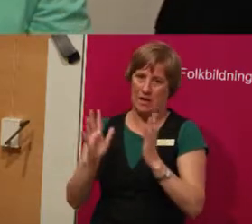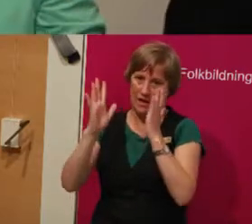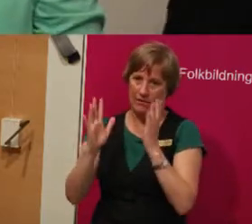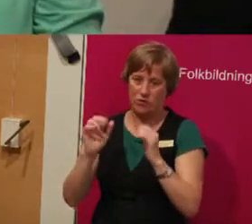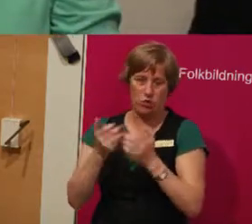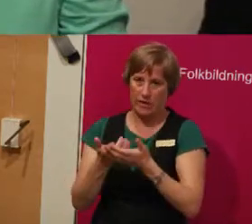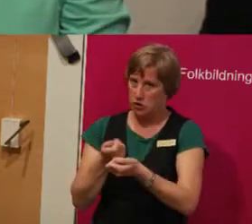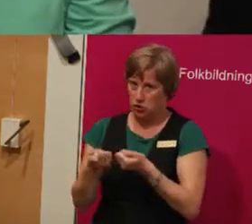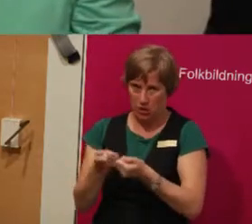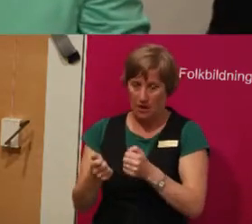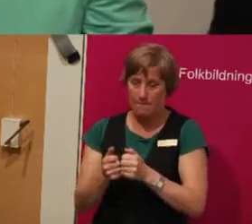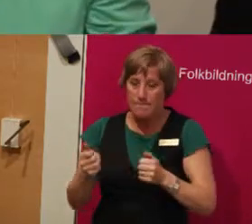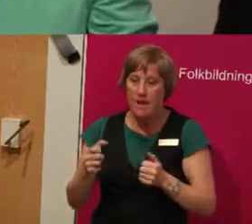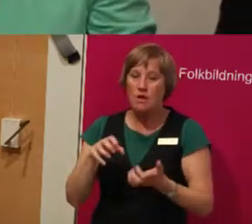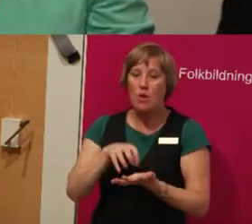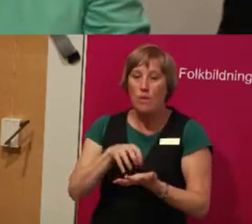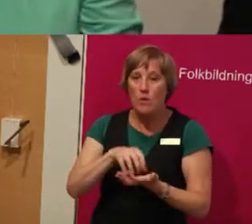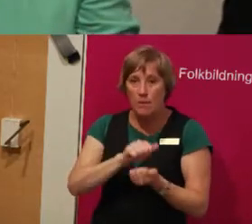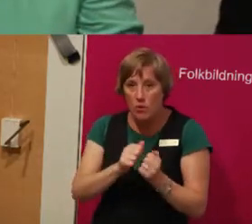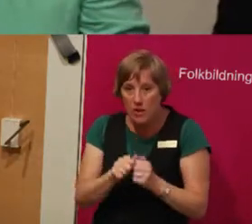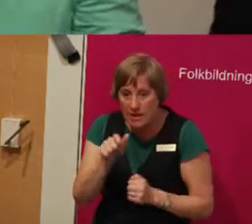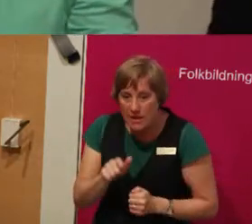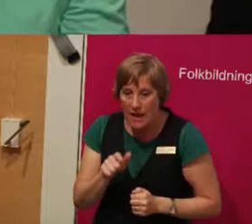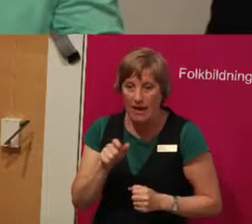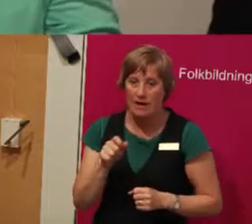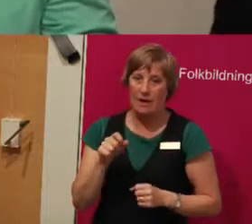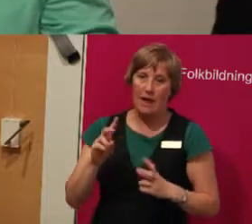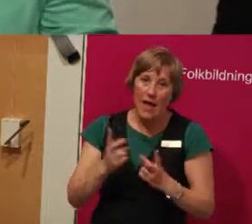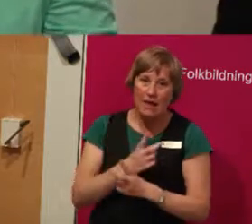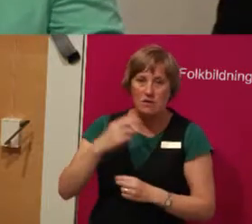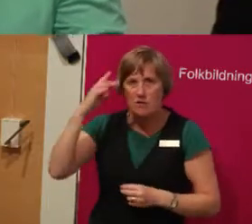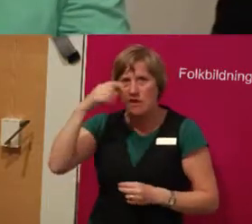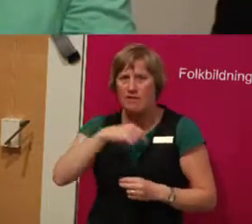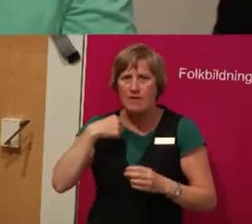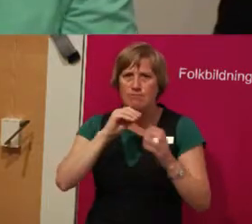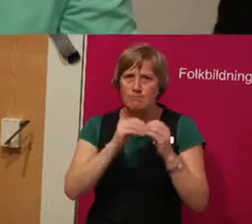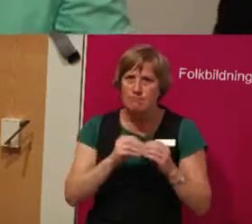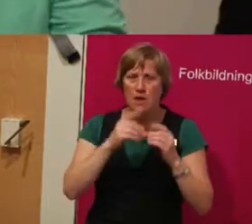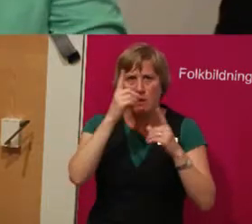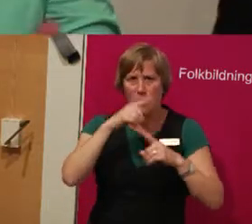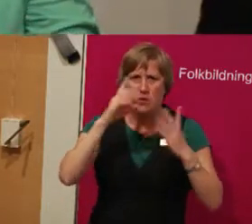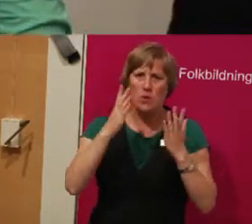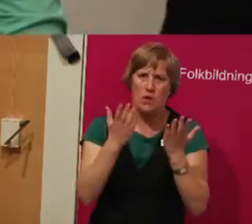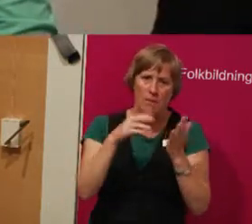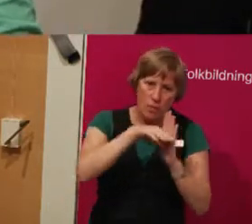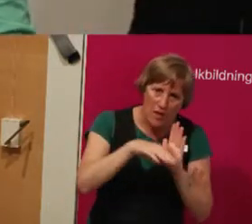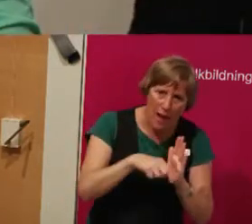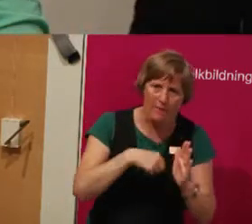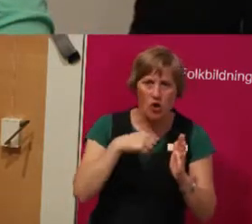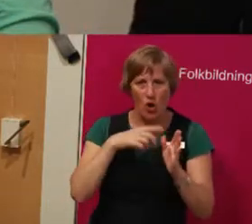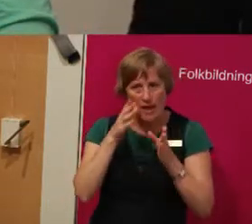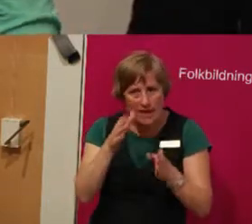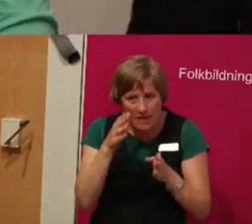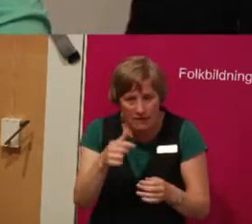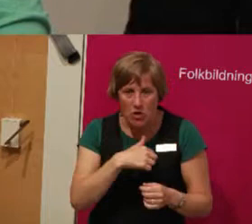sen kan man ju inte som kommunpolitiker ändå låta bli att fundera över. Här gör vi kulturprogram som omfattar kommunen. Vi har inriktningar, vi har